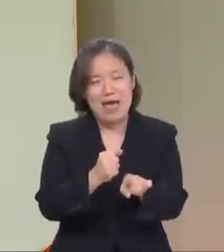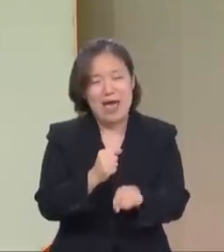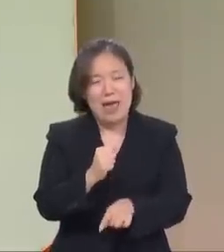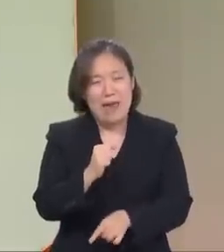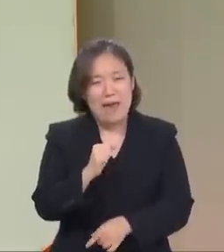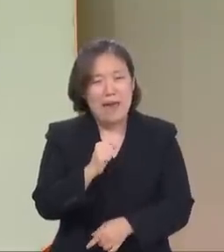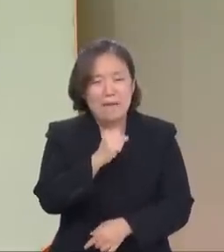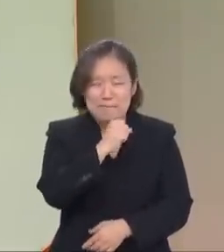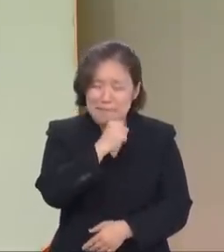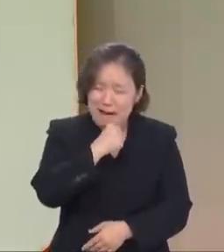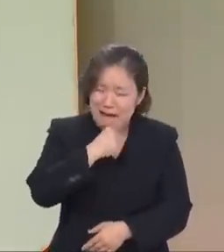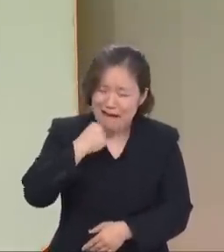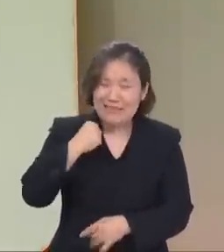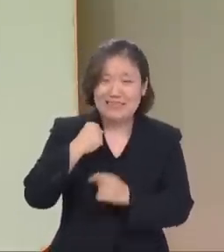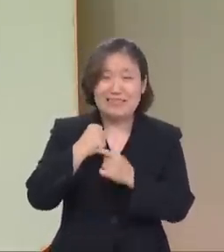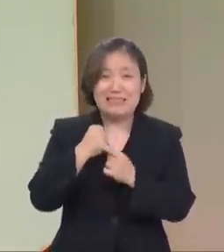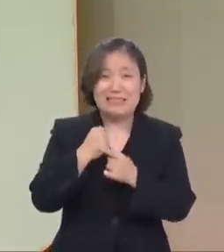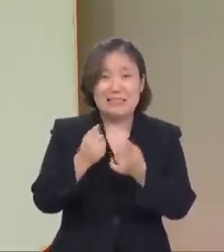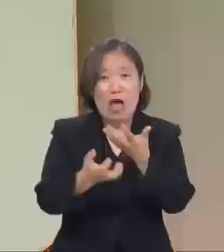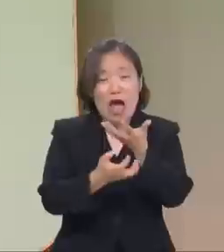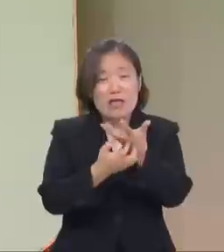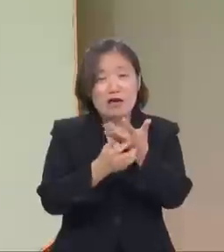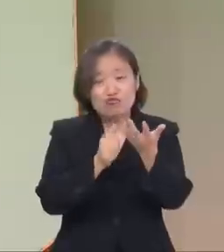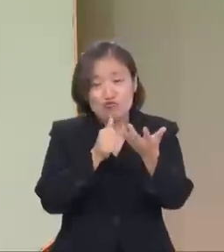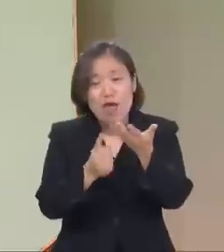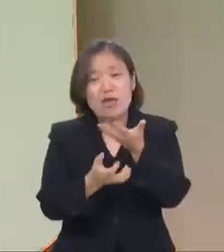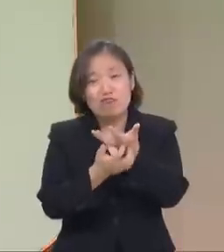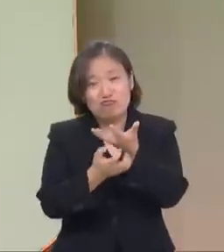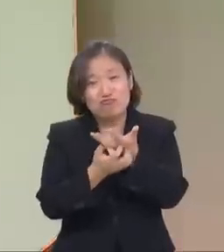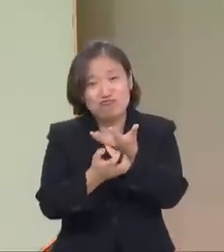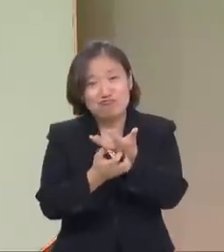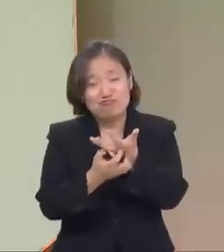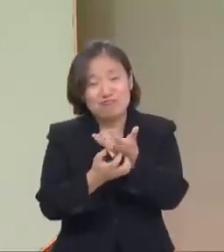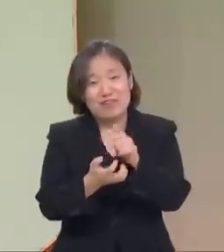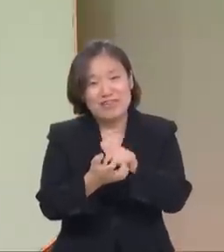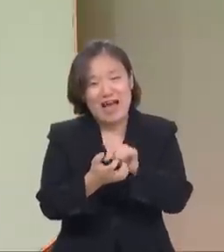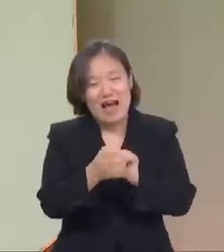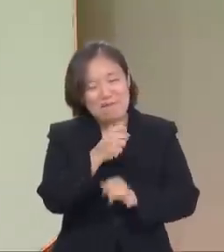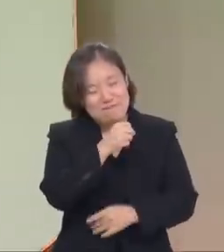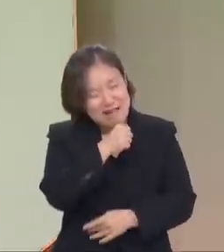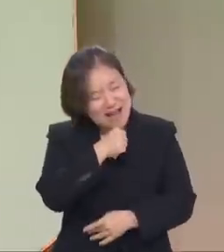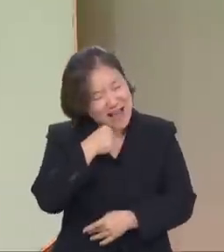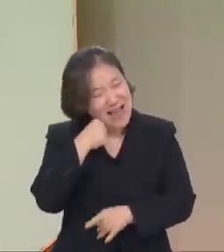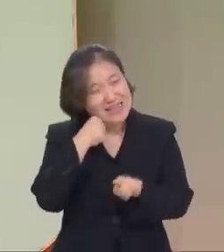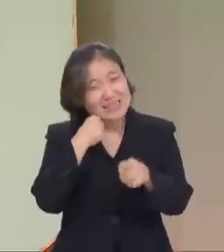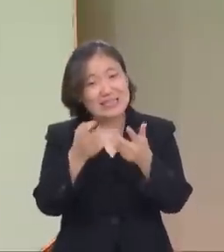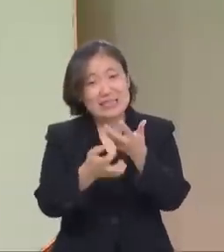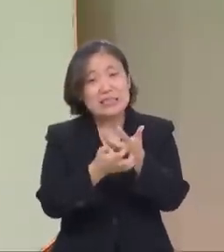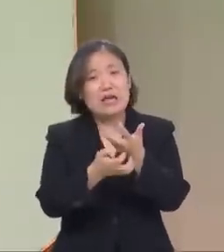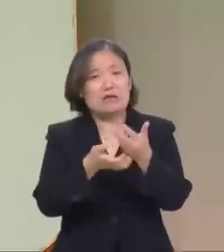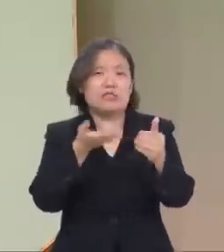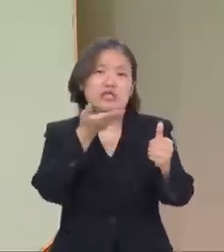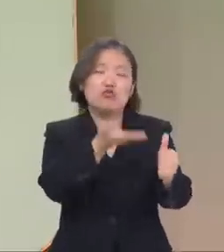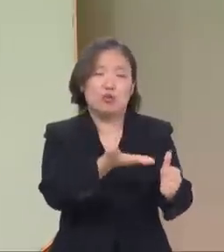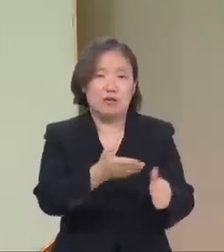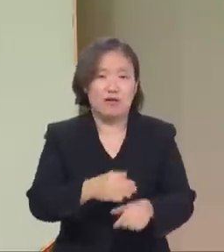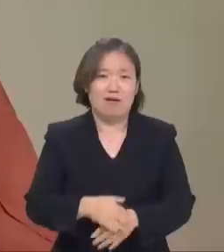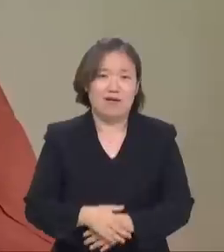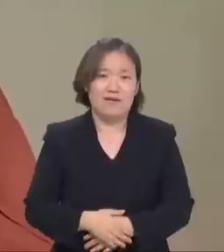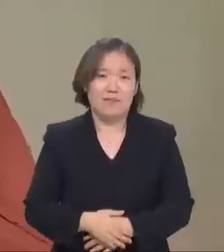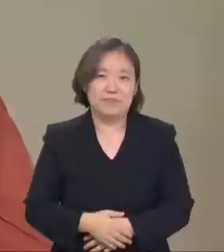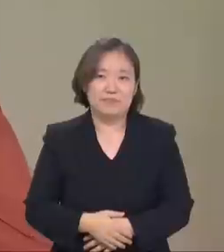그런 된장을 한국자 쓱 퍼가지고 아주 맛나게 맛있게 된장찌개를 끓여 주셨대요